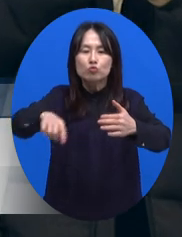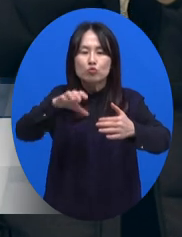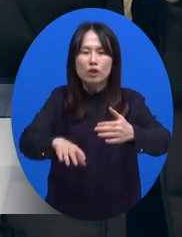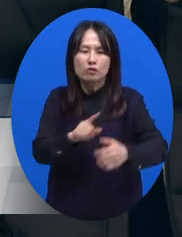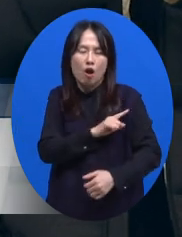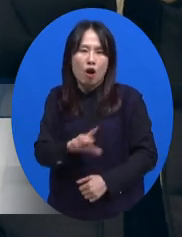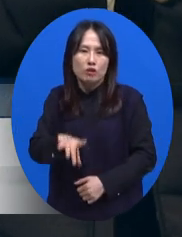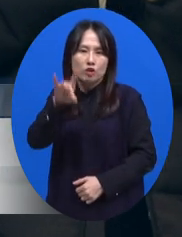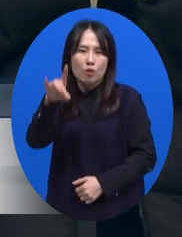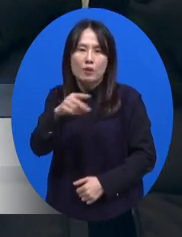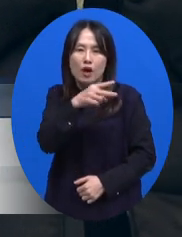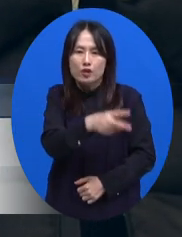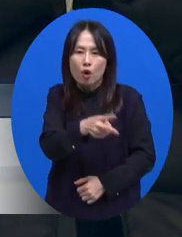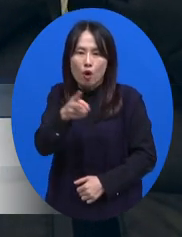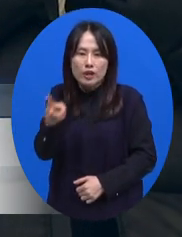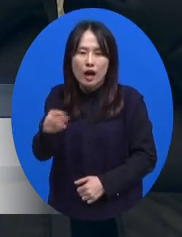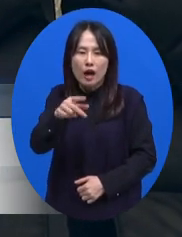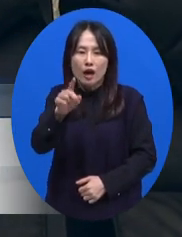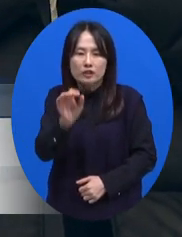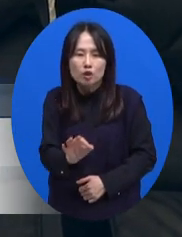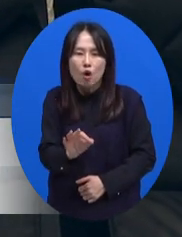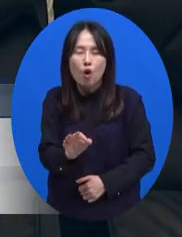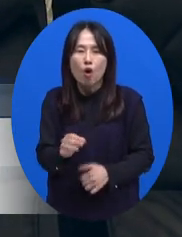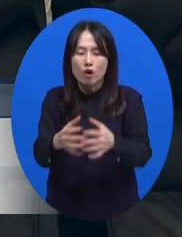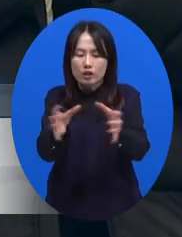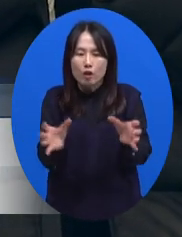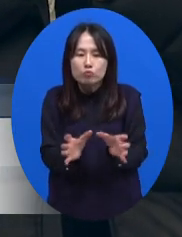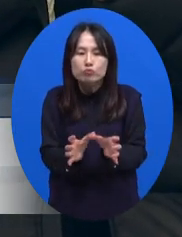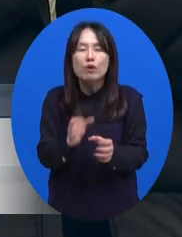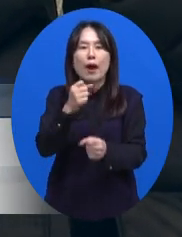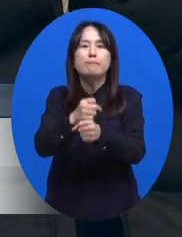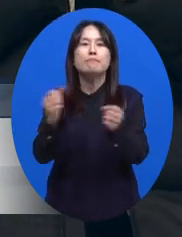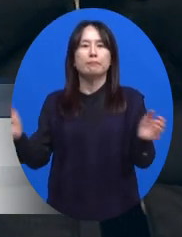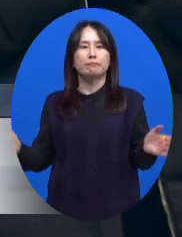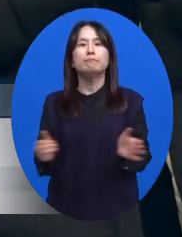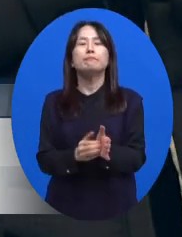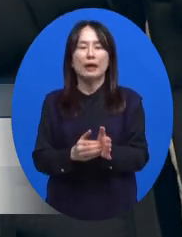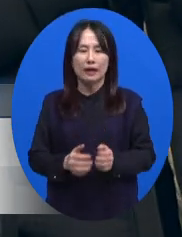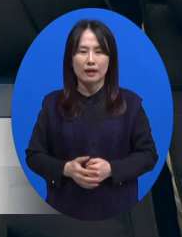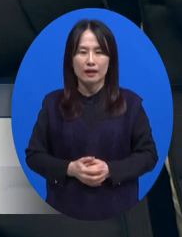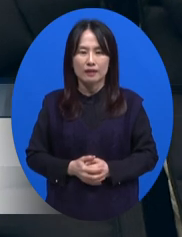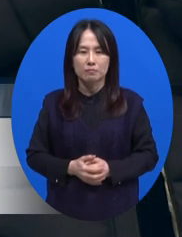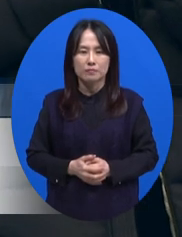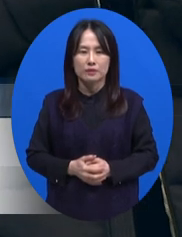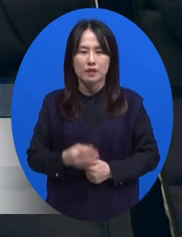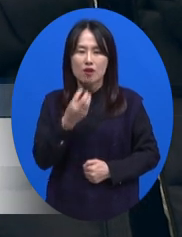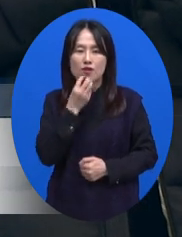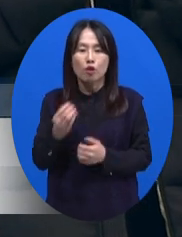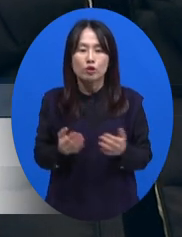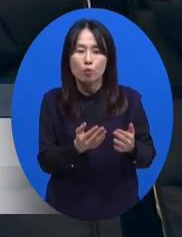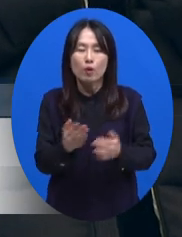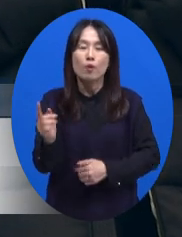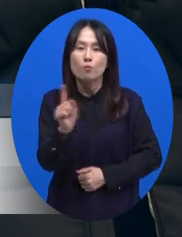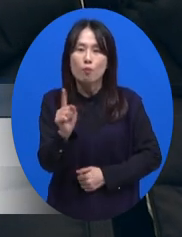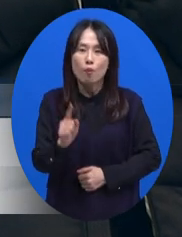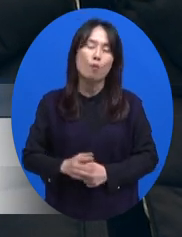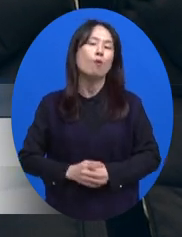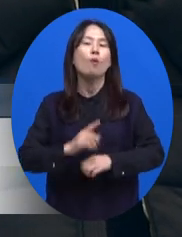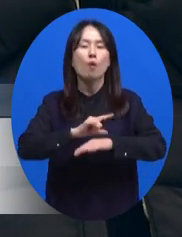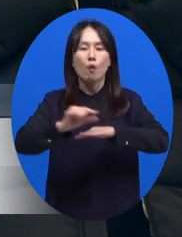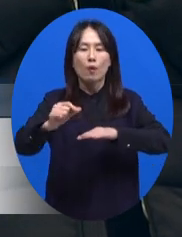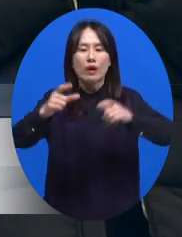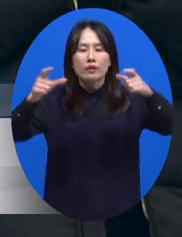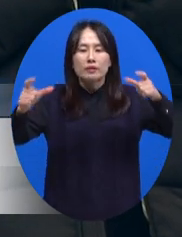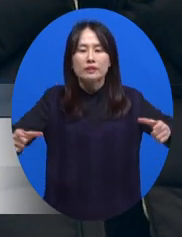광역자치단체에서 최초로 우리 여야정 협의체가 만들어졌습니다. 경기도가